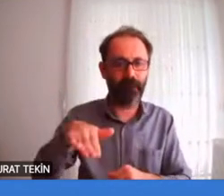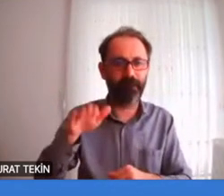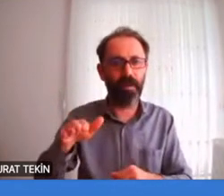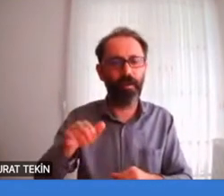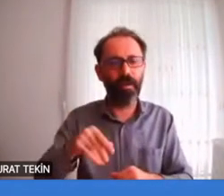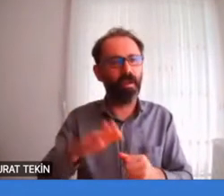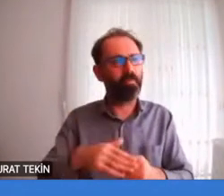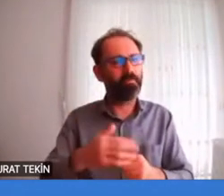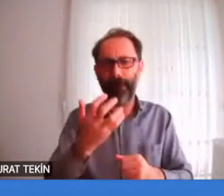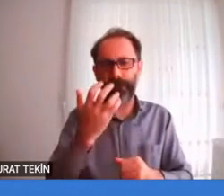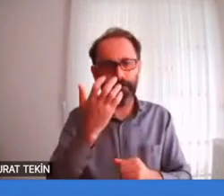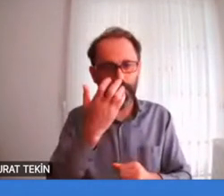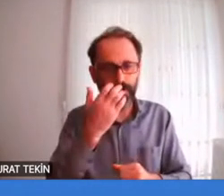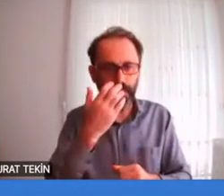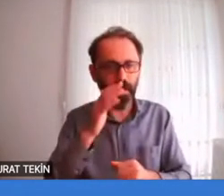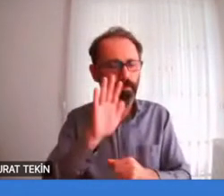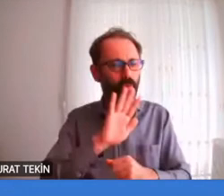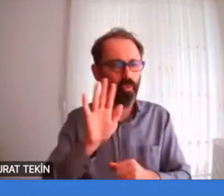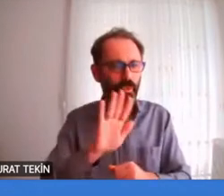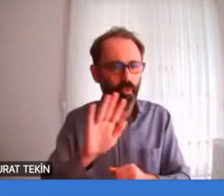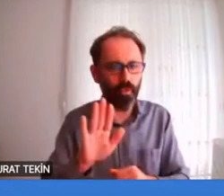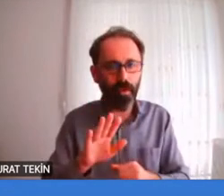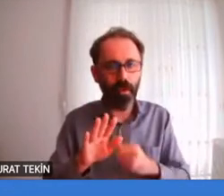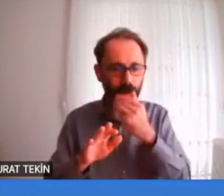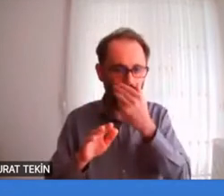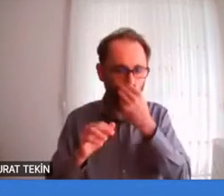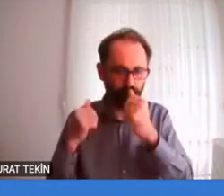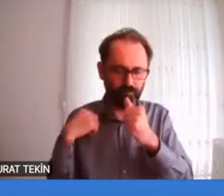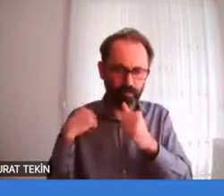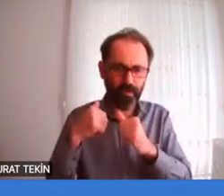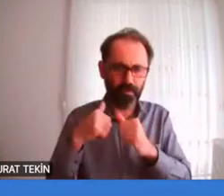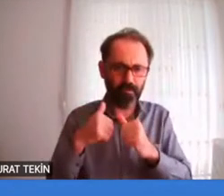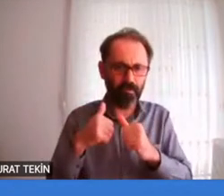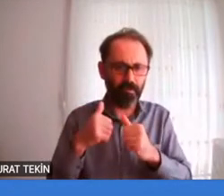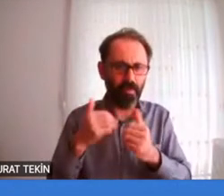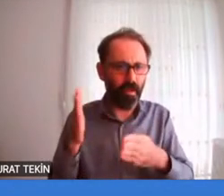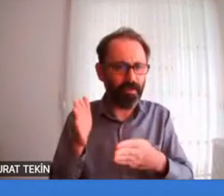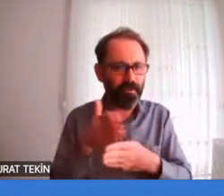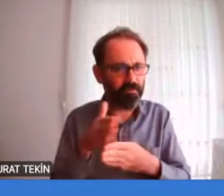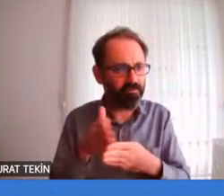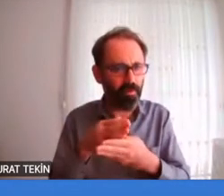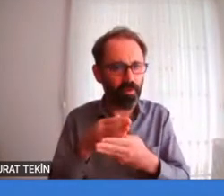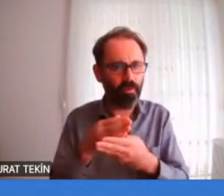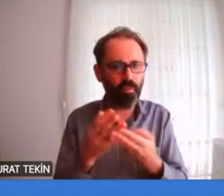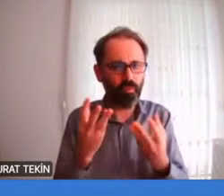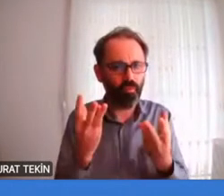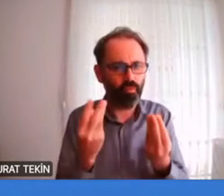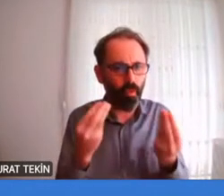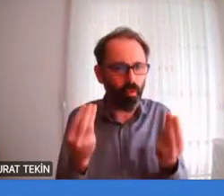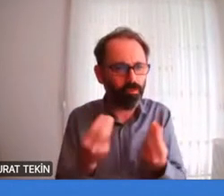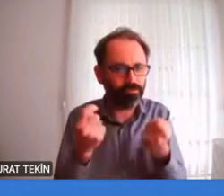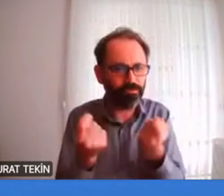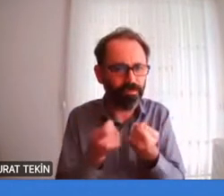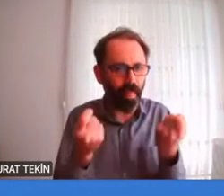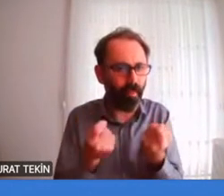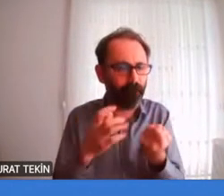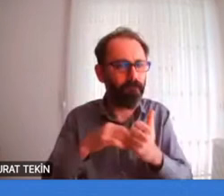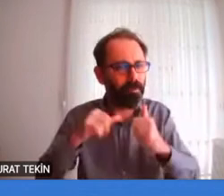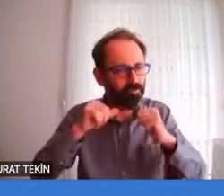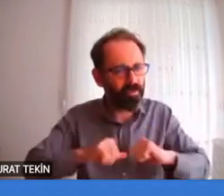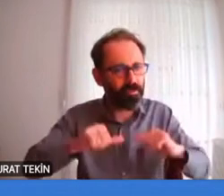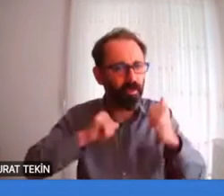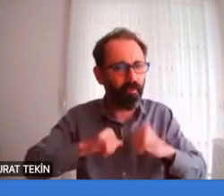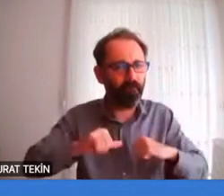beklenti olmaksızın gerçekten çok çalıştık. Birbirimize inandık. Daha en önemli şey